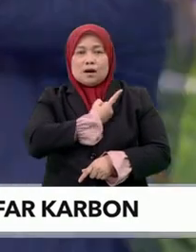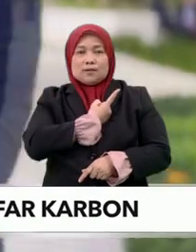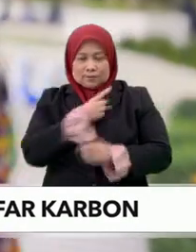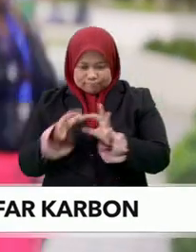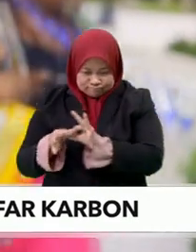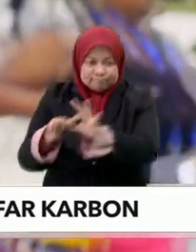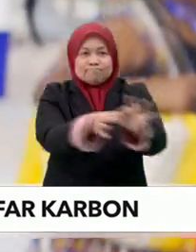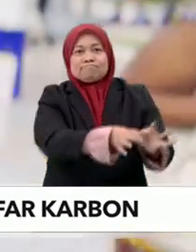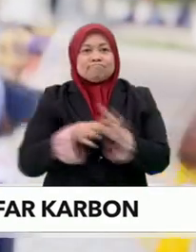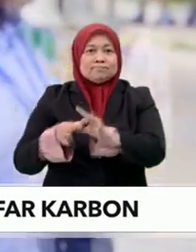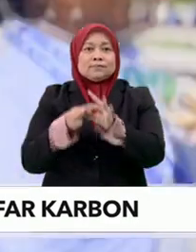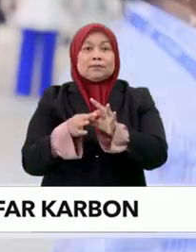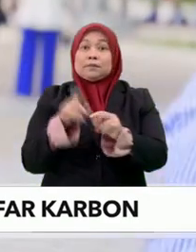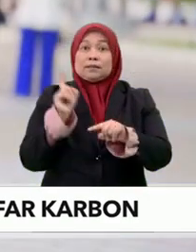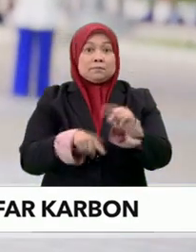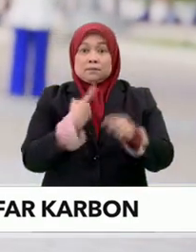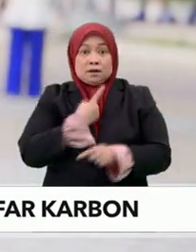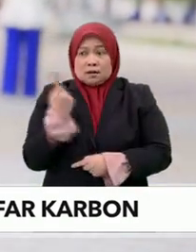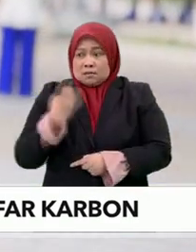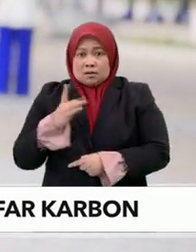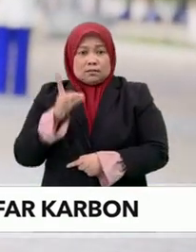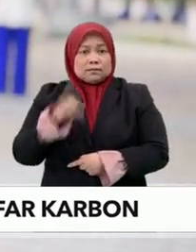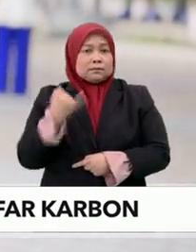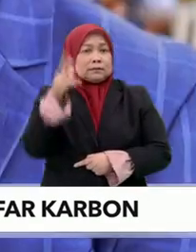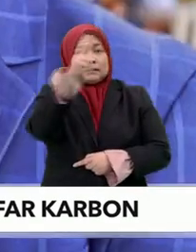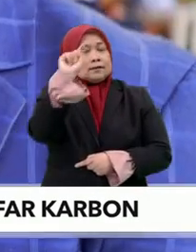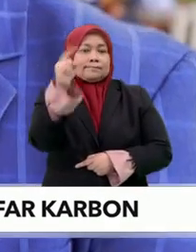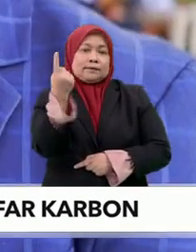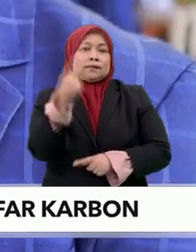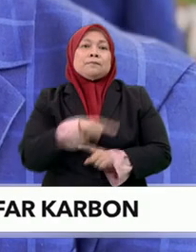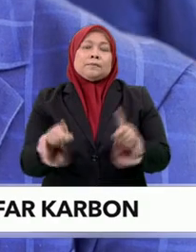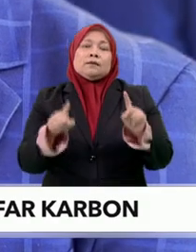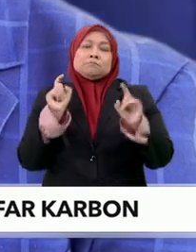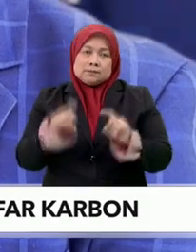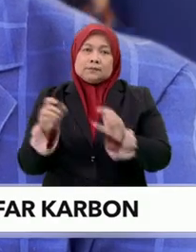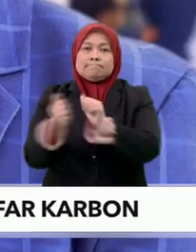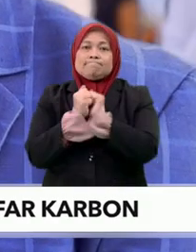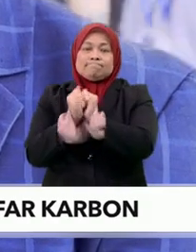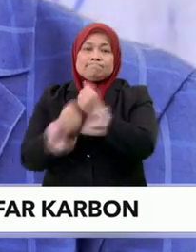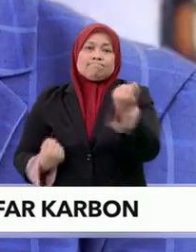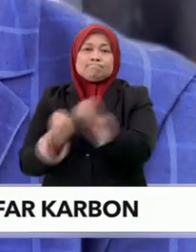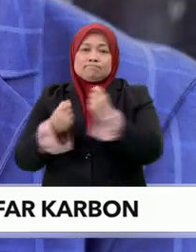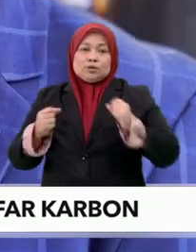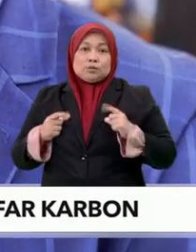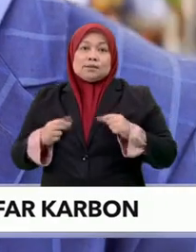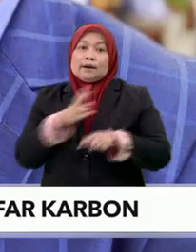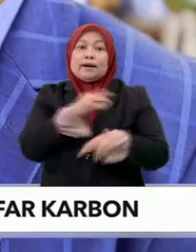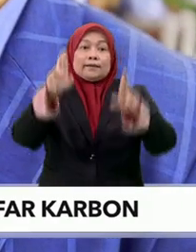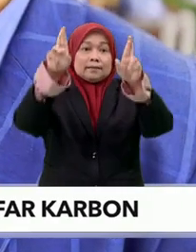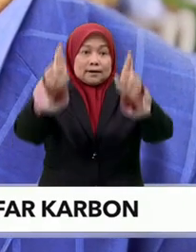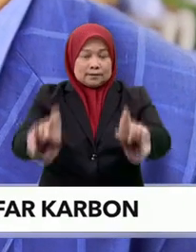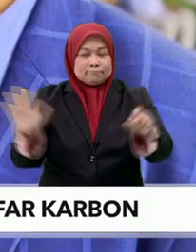Selain itu, katanya kerjasama tidak boleh hanya melibatkan kerajaan semata-mata. Sebaliknya, perlu sokongan pihak swasta dan rakyat